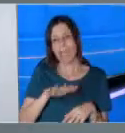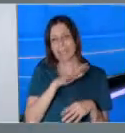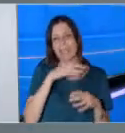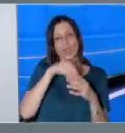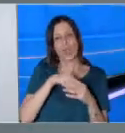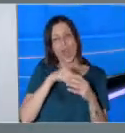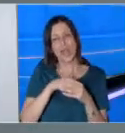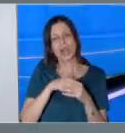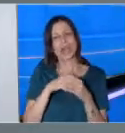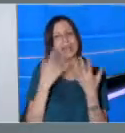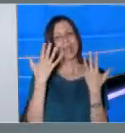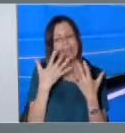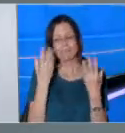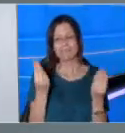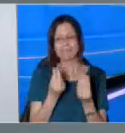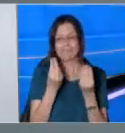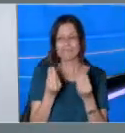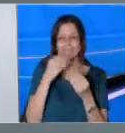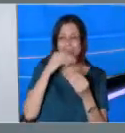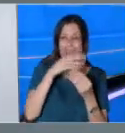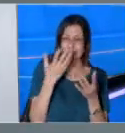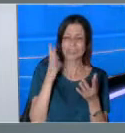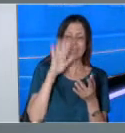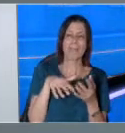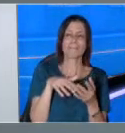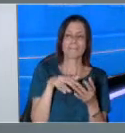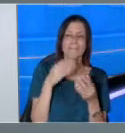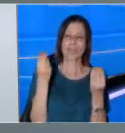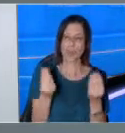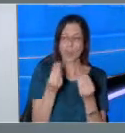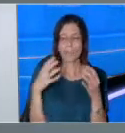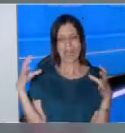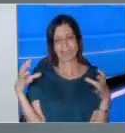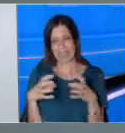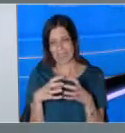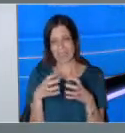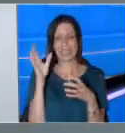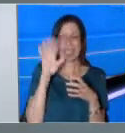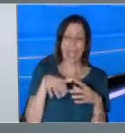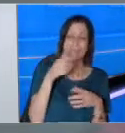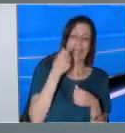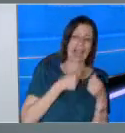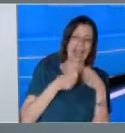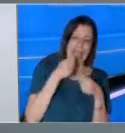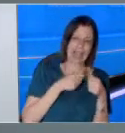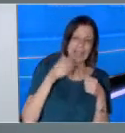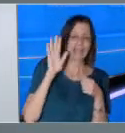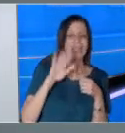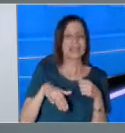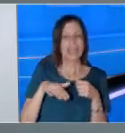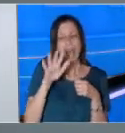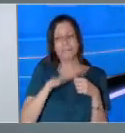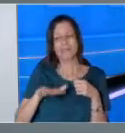שכולל כמה וכמה רבדים, גם בתחום החברתי, גם בתחום הכלכלי, גם בתחום של